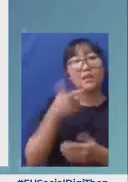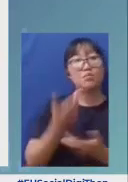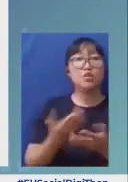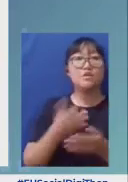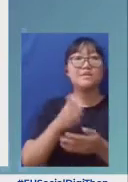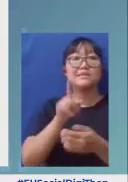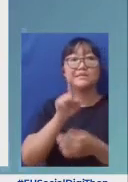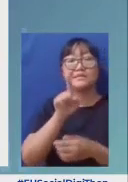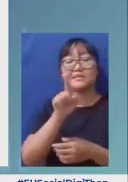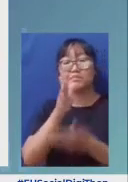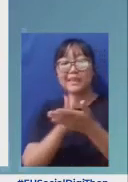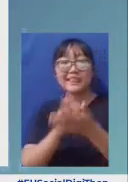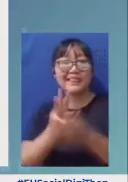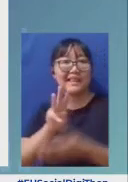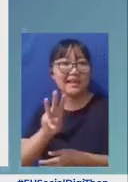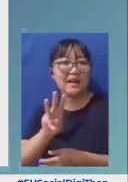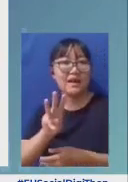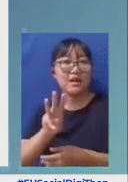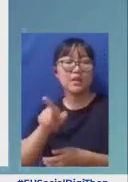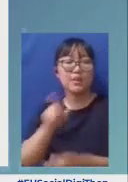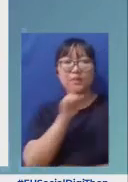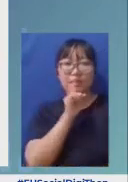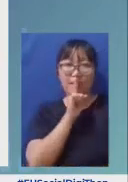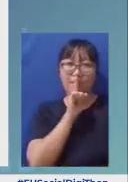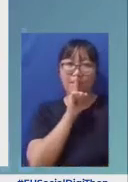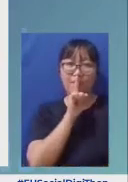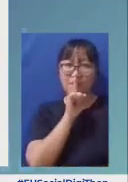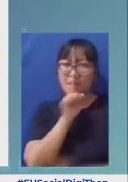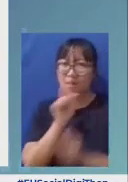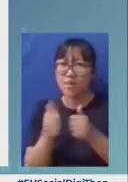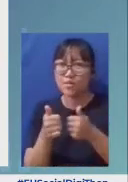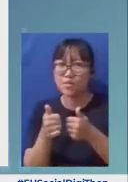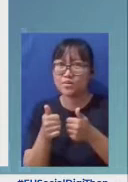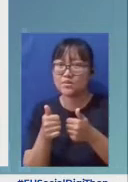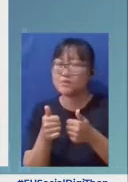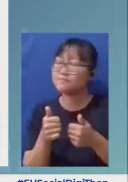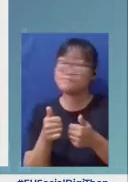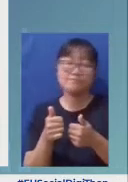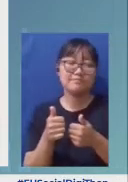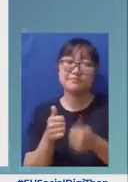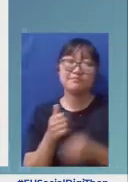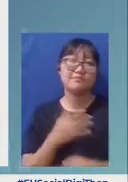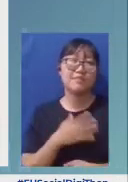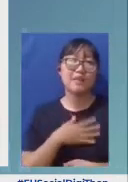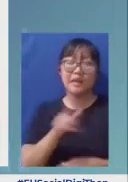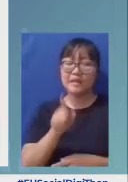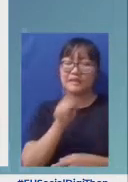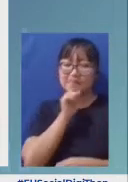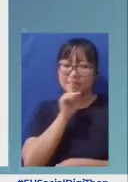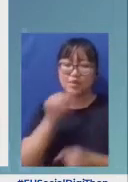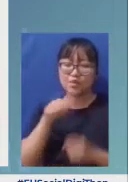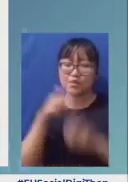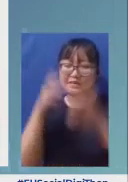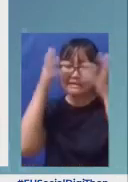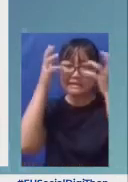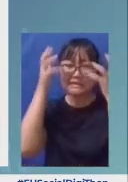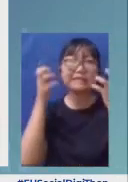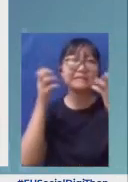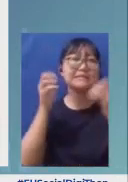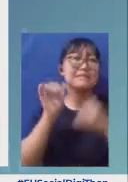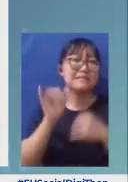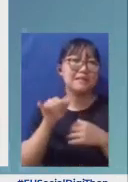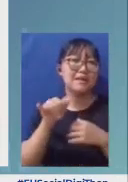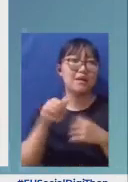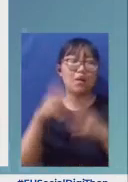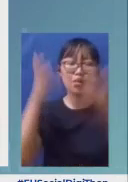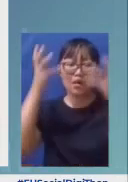diem, enggak ya. Diem itu penuh dengan stres, tidak mudah untuk diatasi. Taunya nanti ketika dia stres